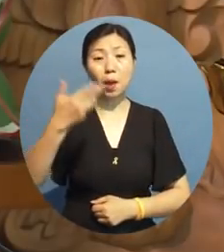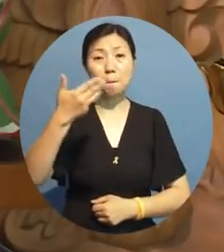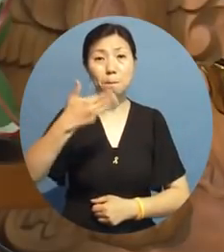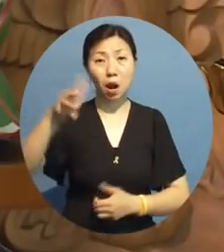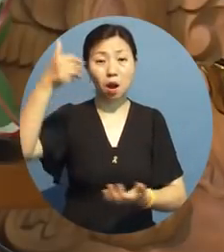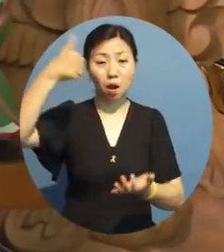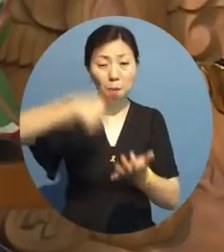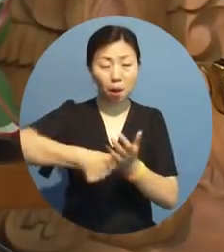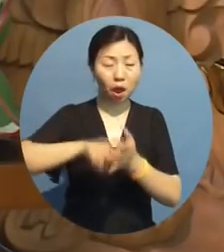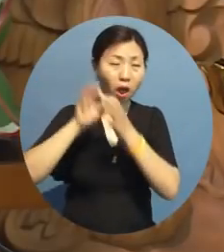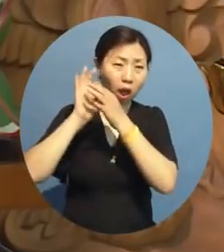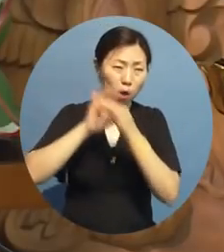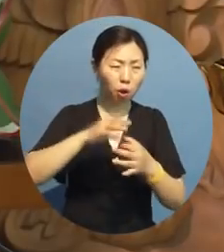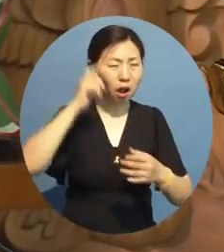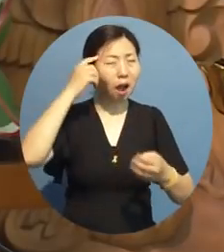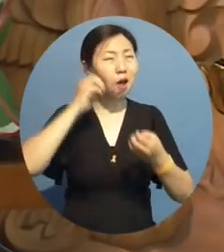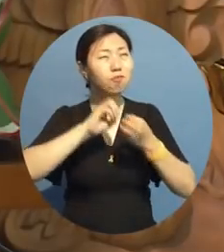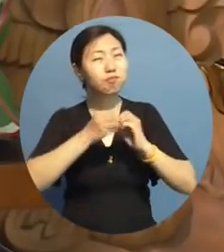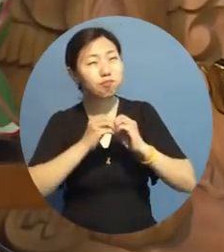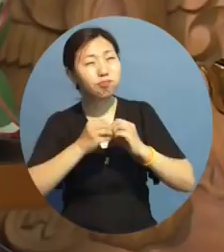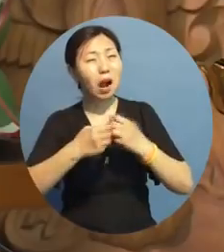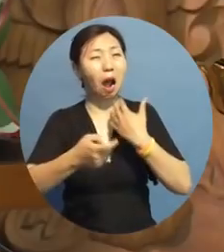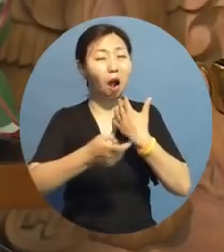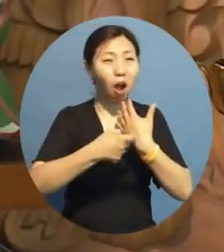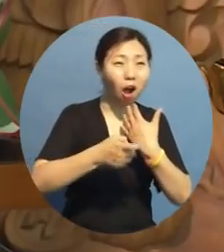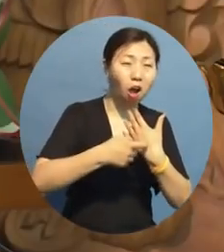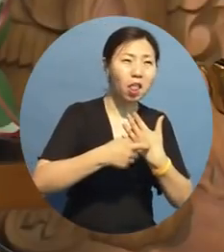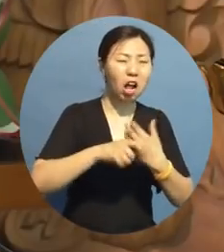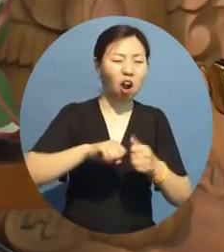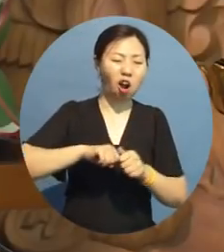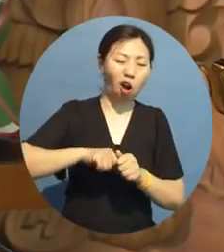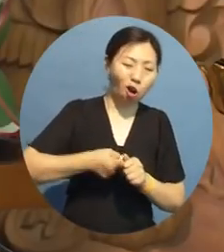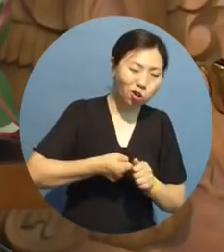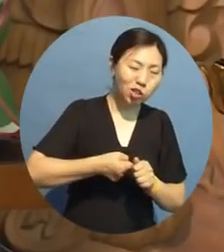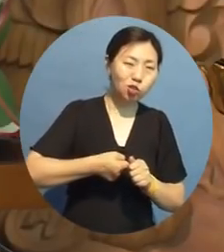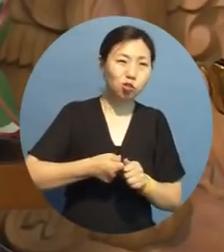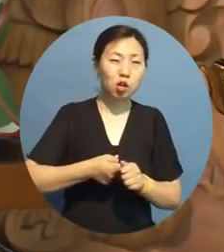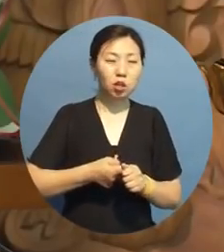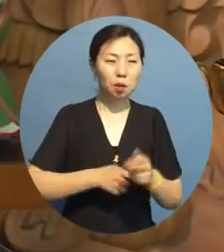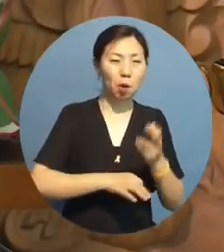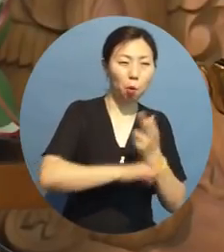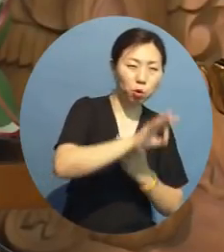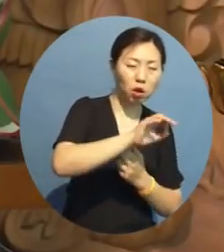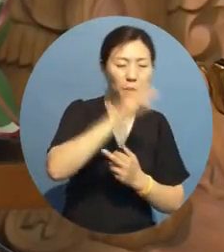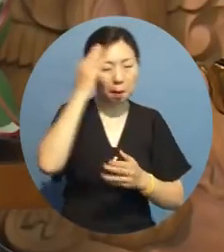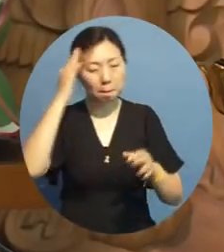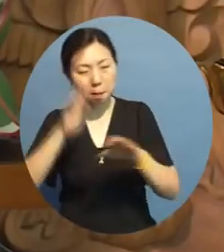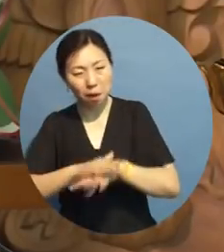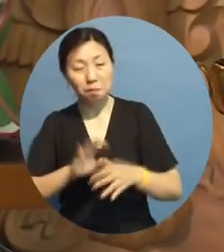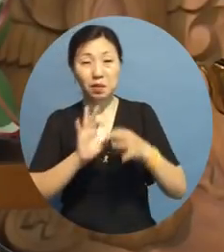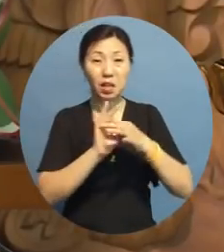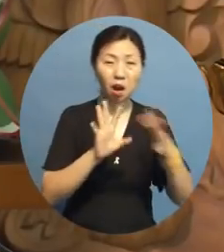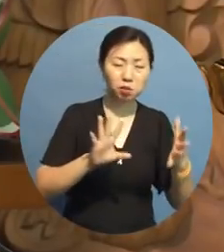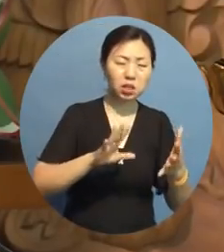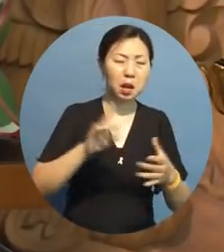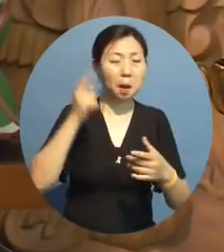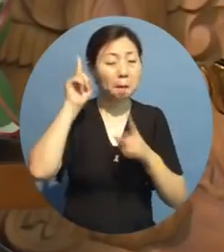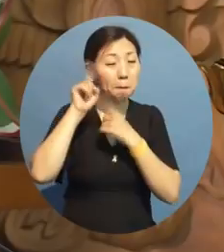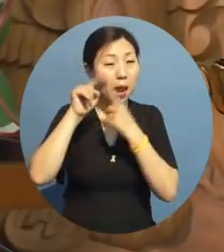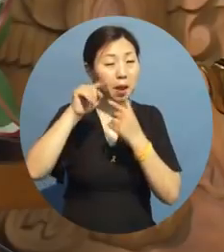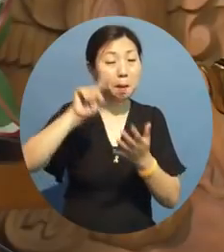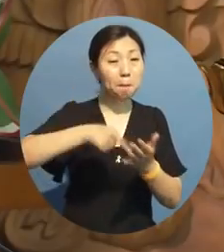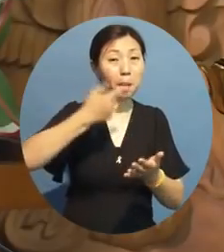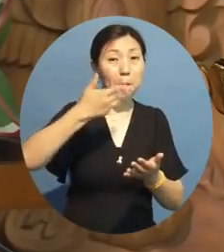하면 막 망상을 피우고 하든 형식적으로 하든 억지로 하든 막 아침에 딱 저녁에 딱 왔다 갔다 하든 관계없이 매일 180번 해도